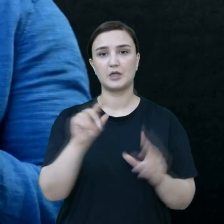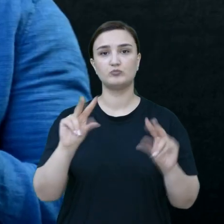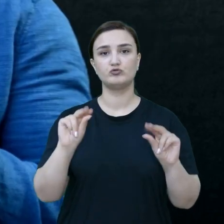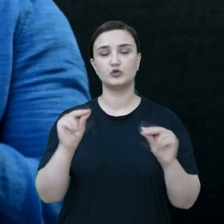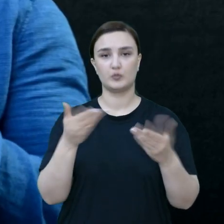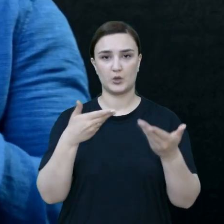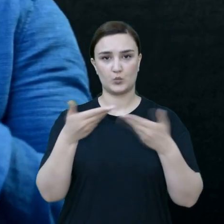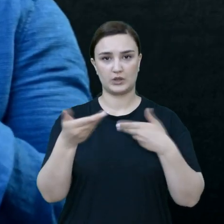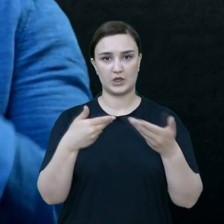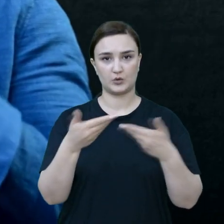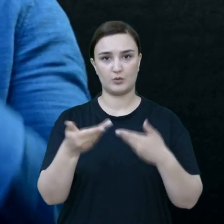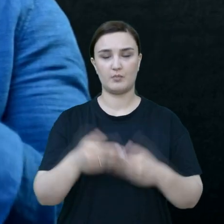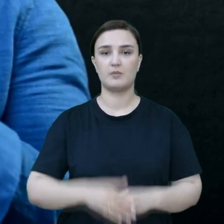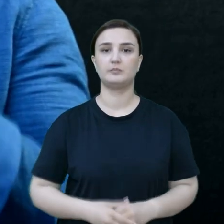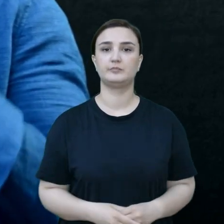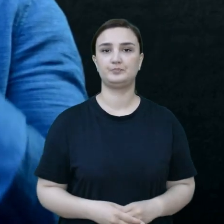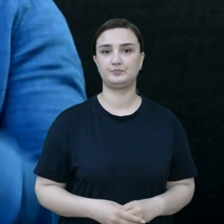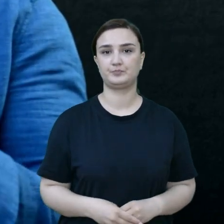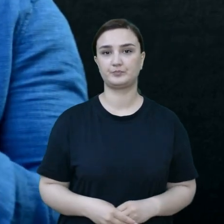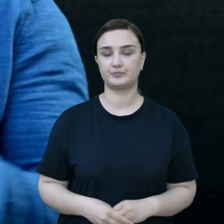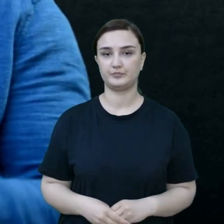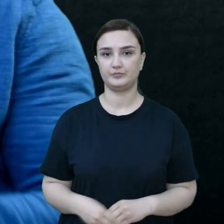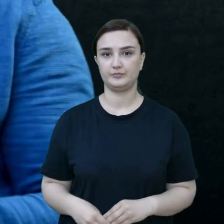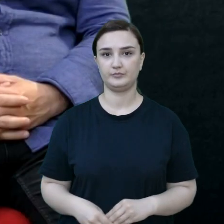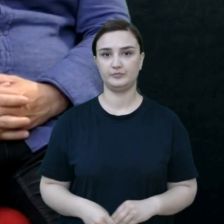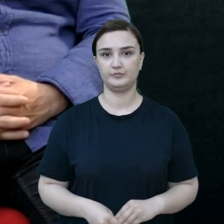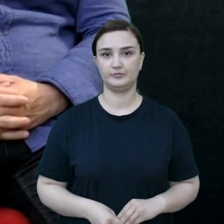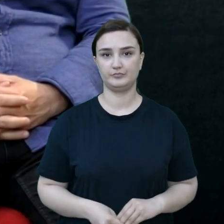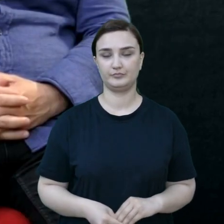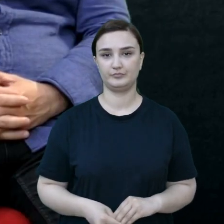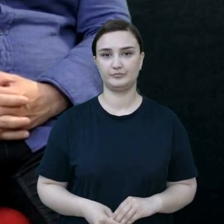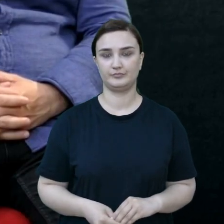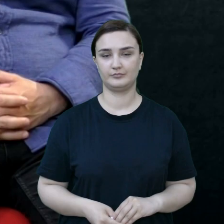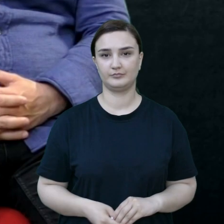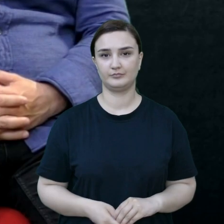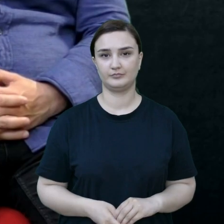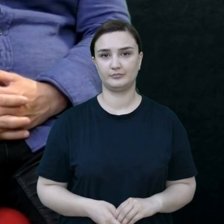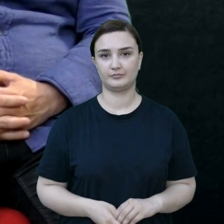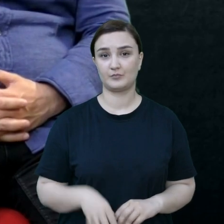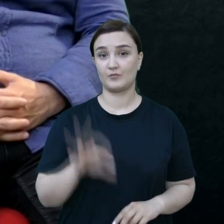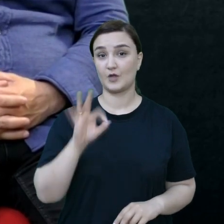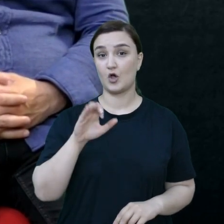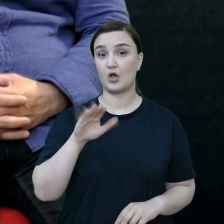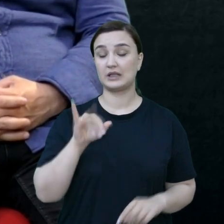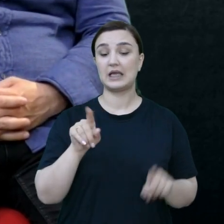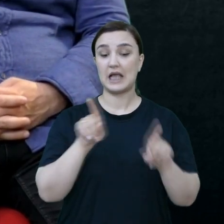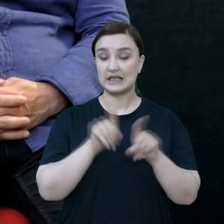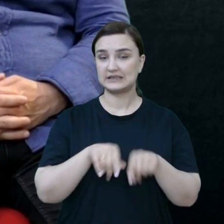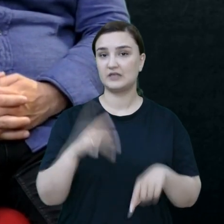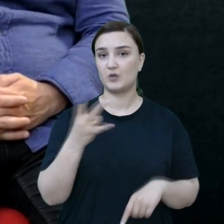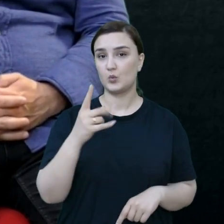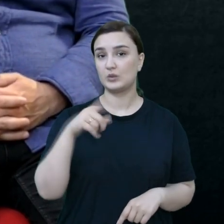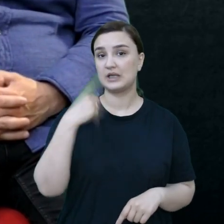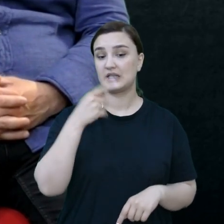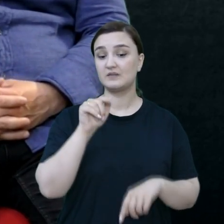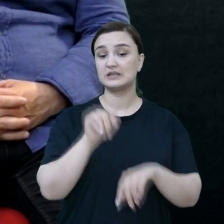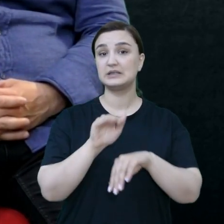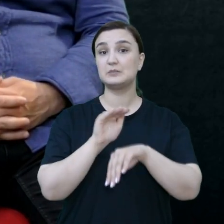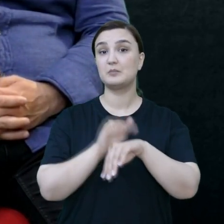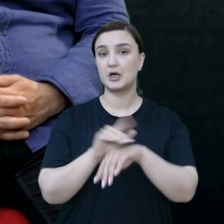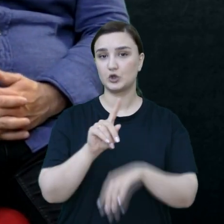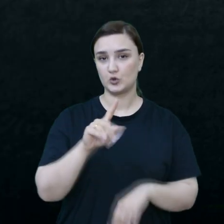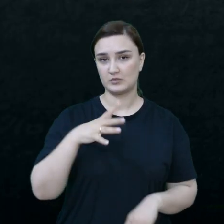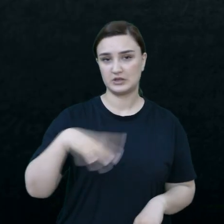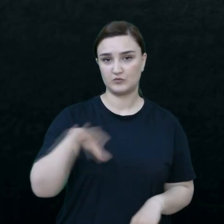qurmağı sarsılmaz iradə ilə nümayiş etdirirlər. Oqtay, ასევე აღსანიშნავია ის ფაქტიც, რომ საქართველოში